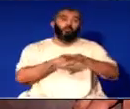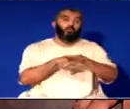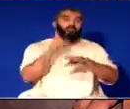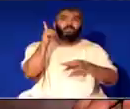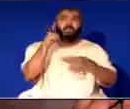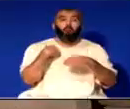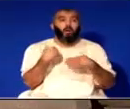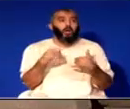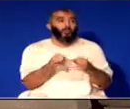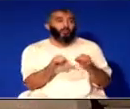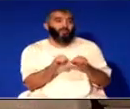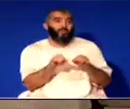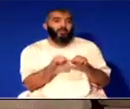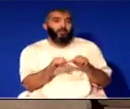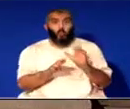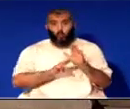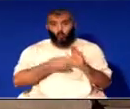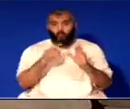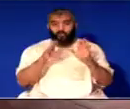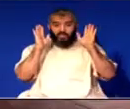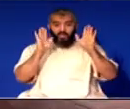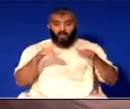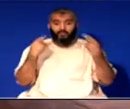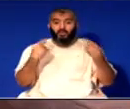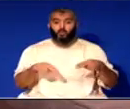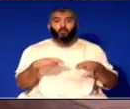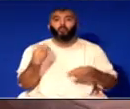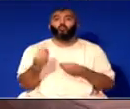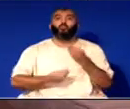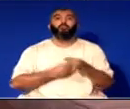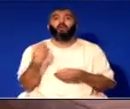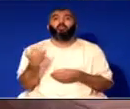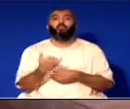هل نخلف قيام الليل هذا كم نخلفوش؟ هو شو هذاك هو شو